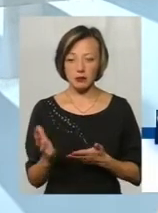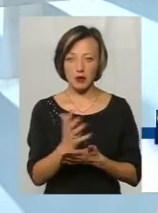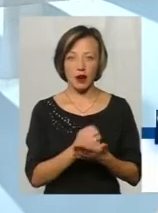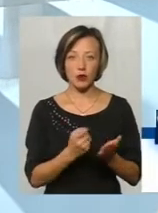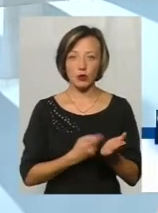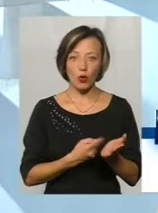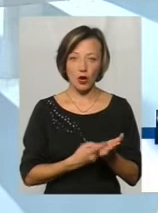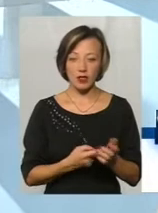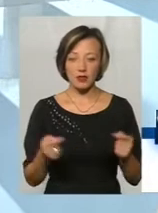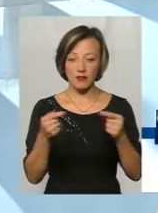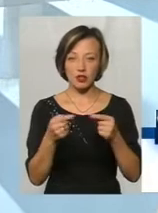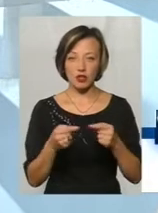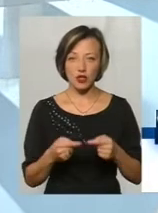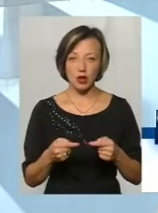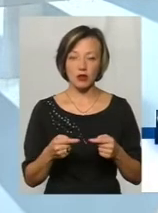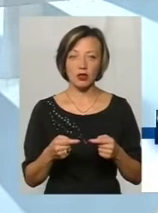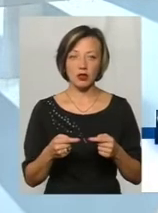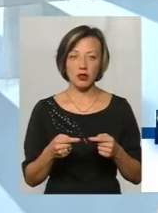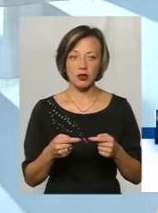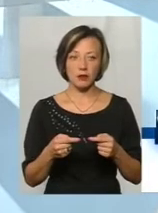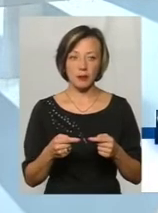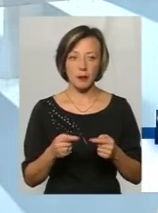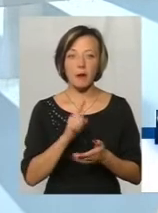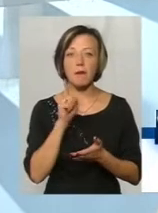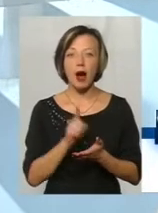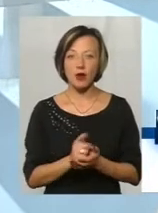докази, встановлюють, мають встановити, по крайній мірі,